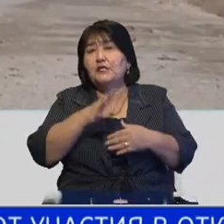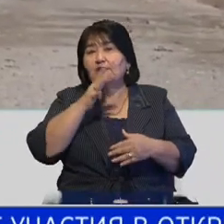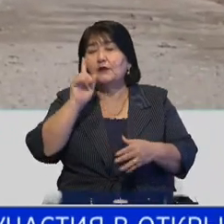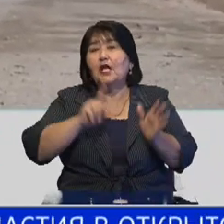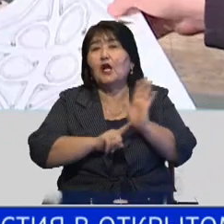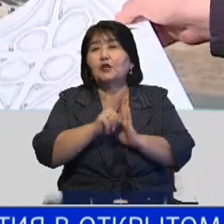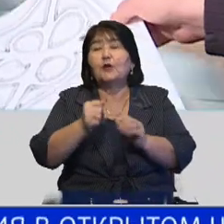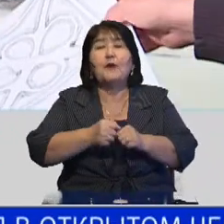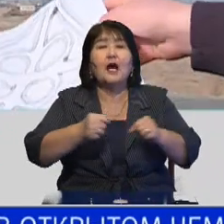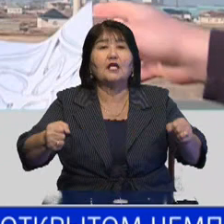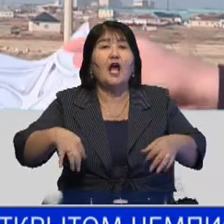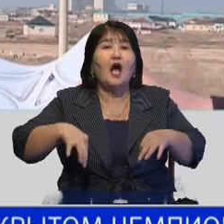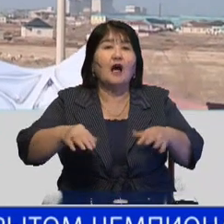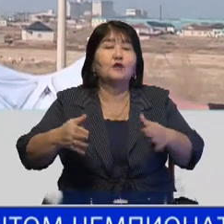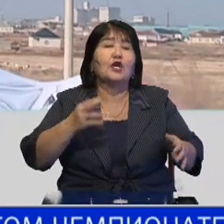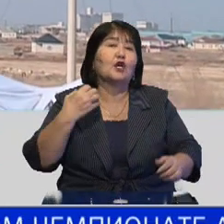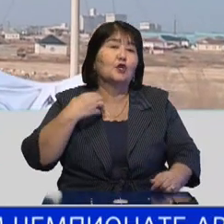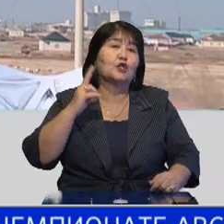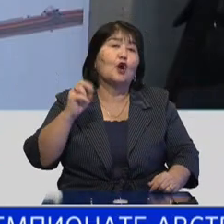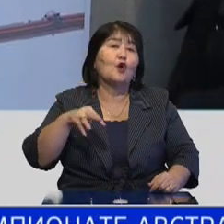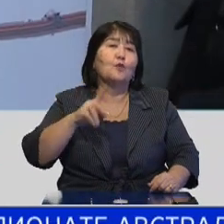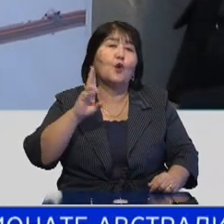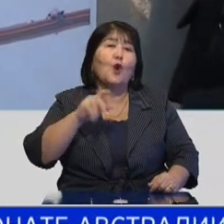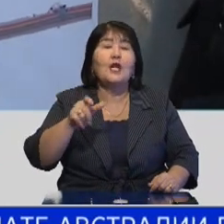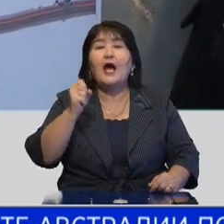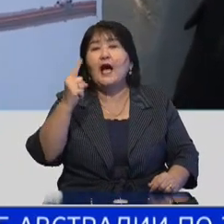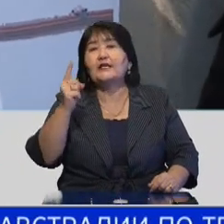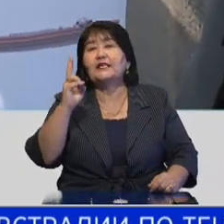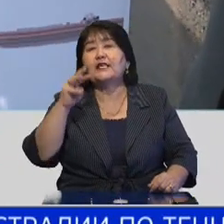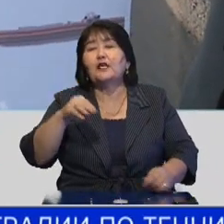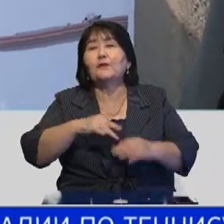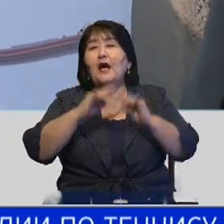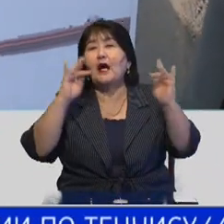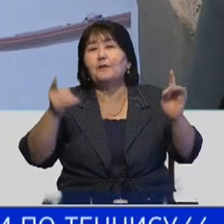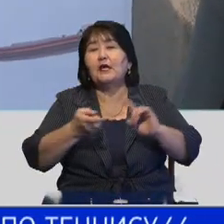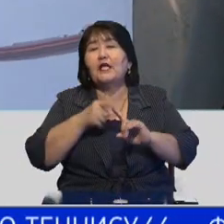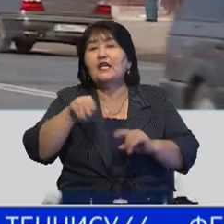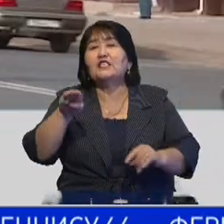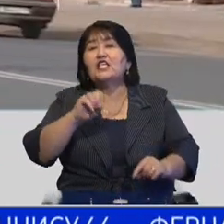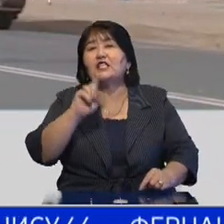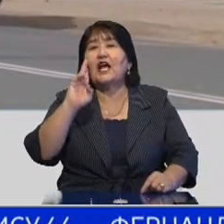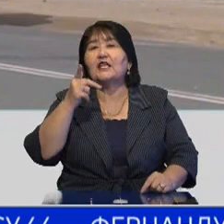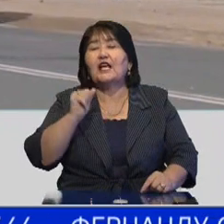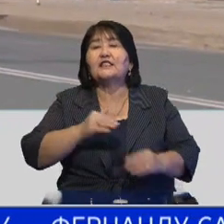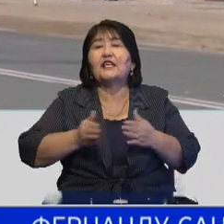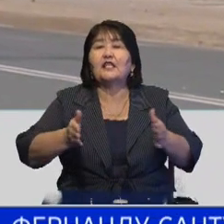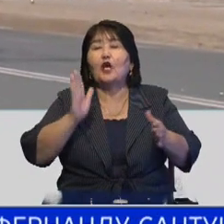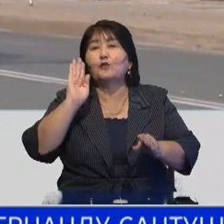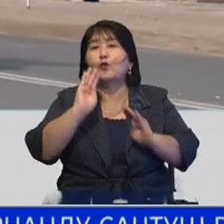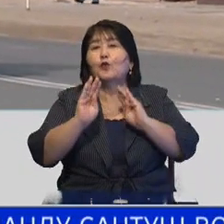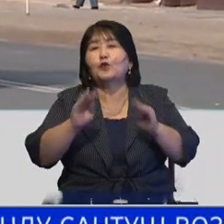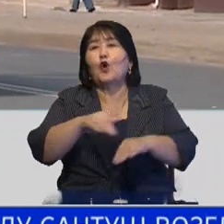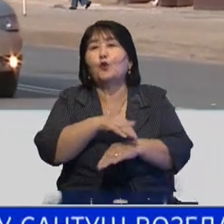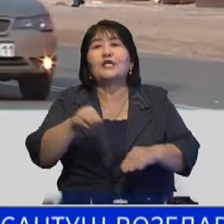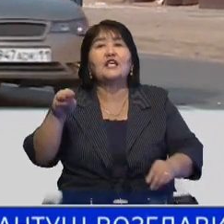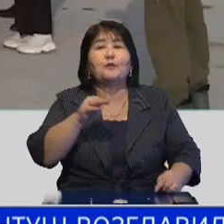начнутся работы по расширению автодороги Кызылорда-Кумкөл. 11 километров от подвесного моста до Жезказганской трассы. Будет модернизирована и